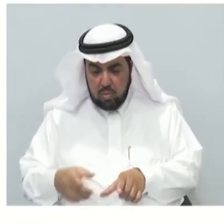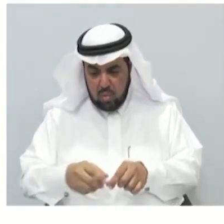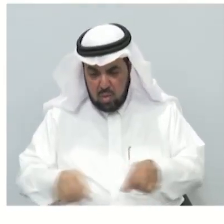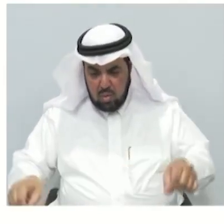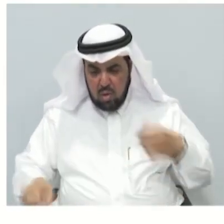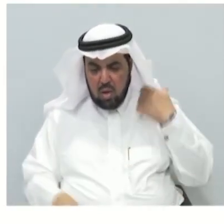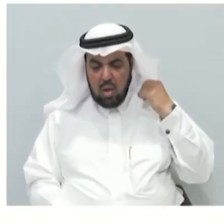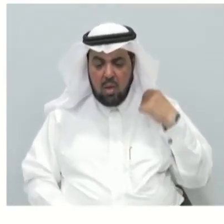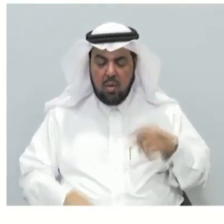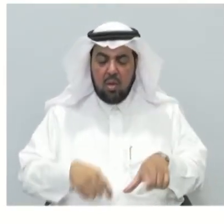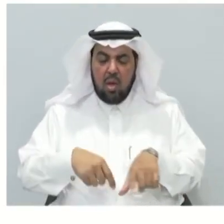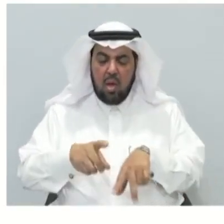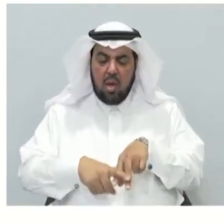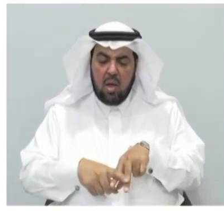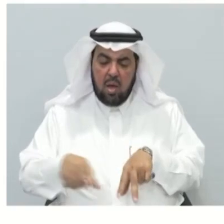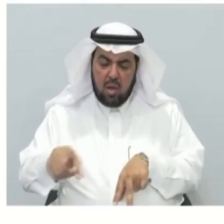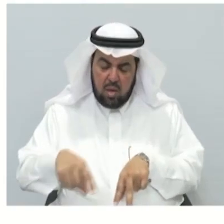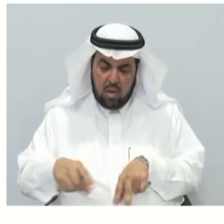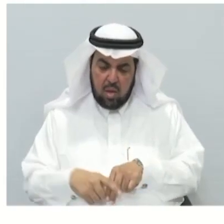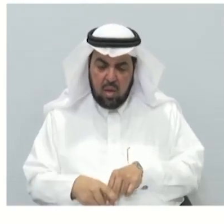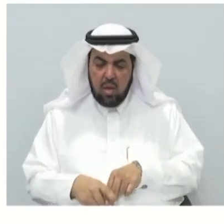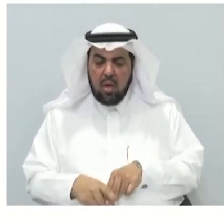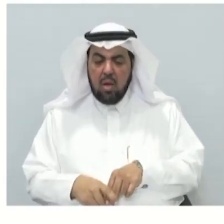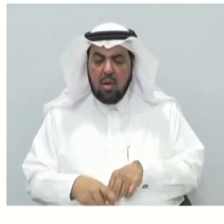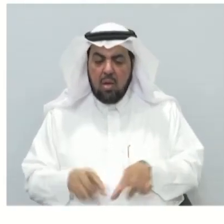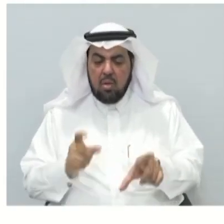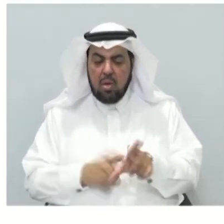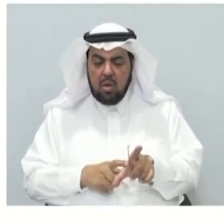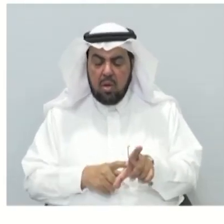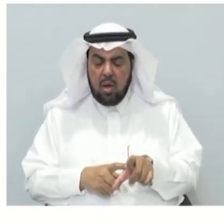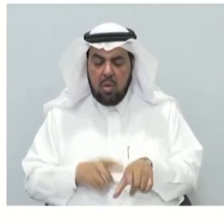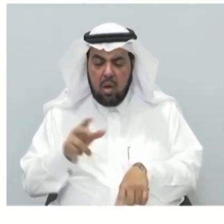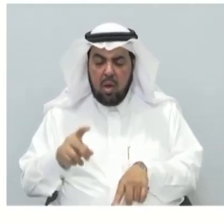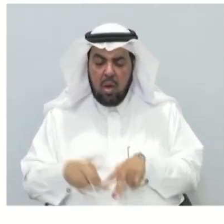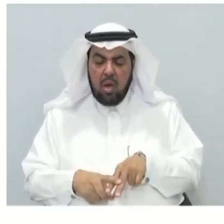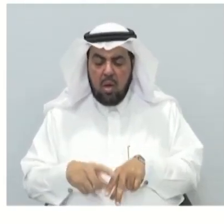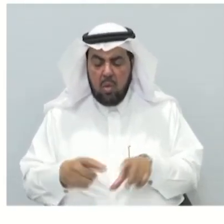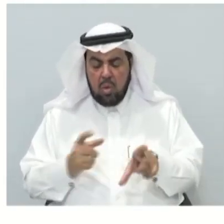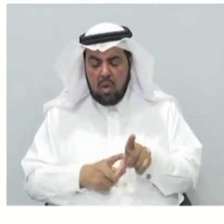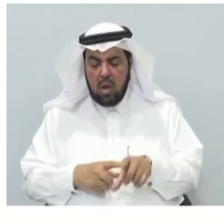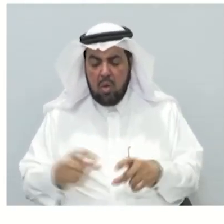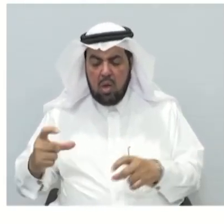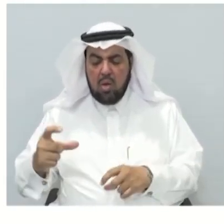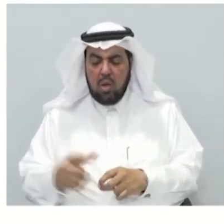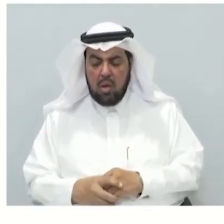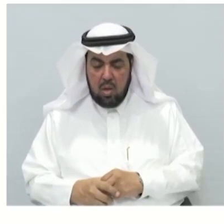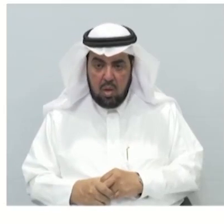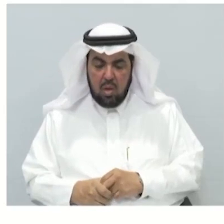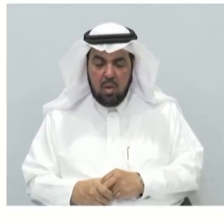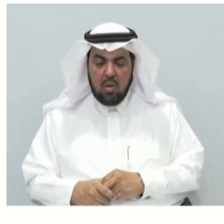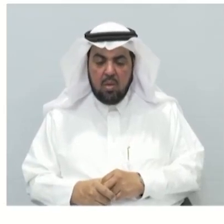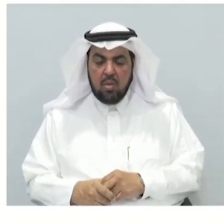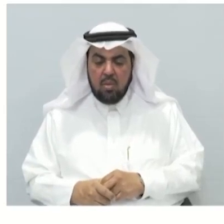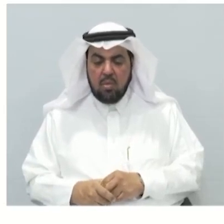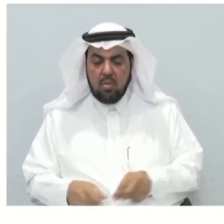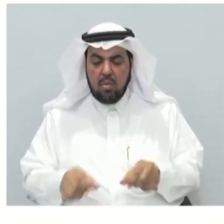الضلع اي س هو الضلع المحصور بين الزاويه a والزاويه سي هذا الضلع اللي عندي تشوفونه هذا الضلع